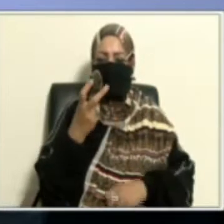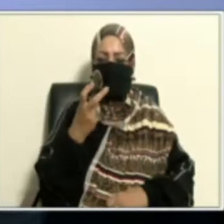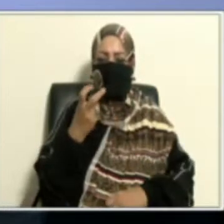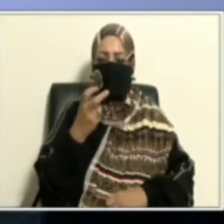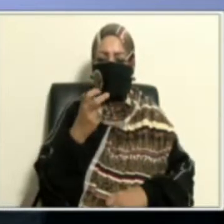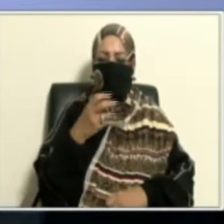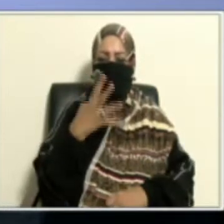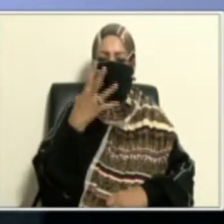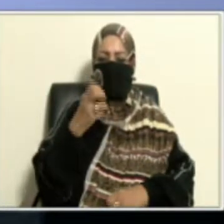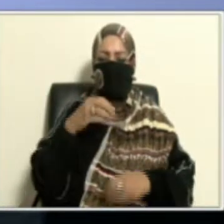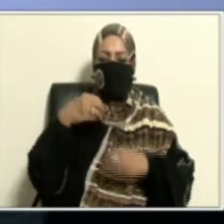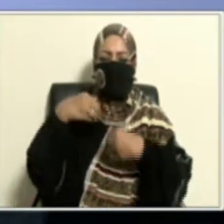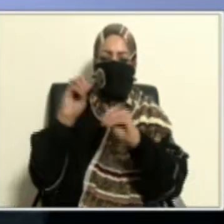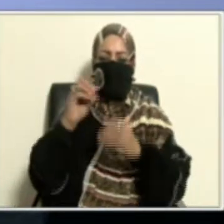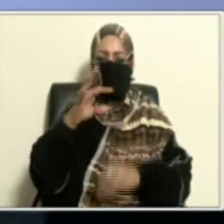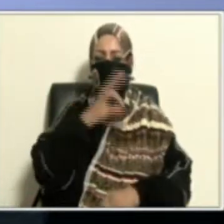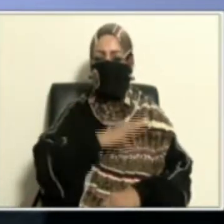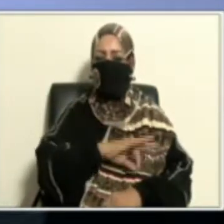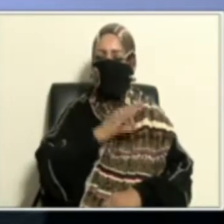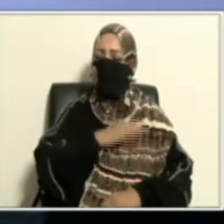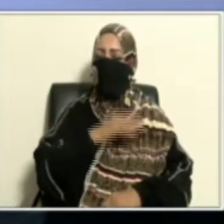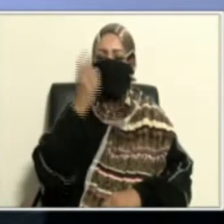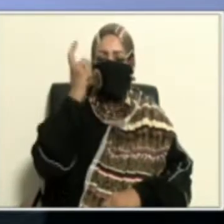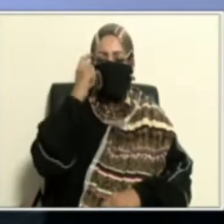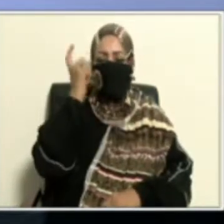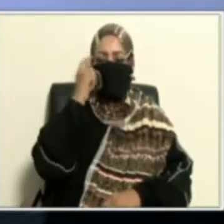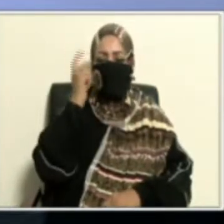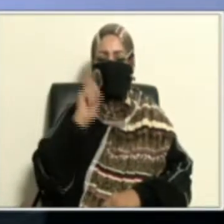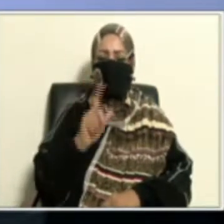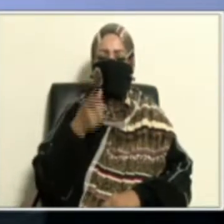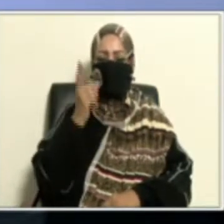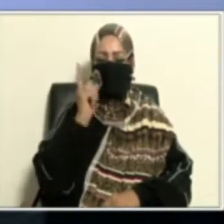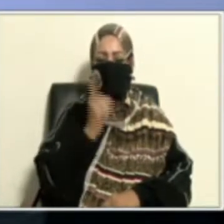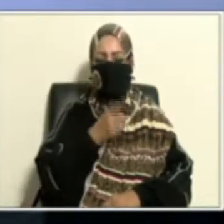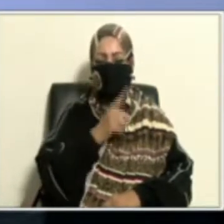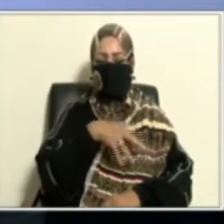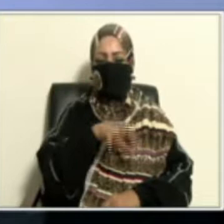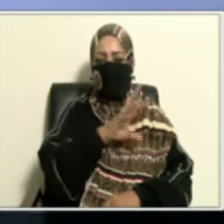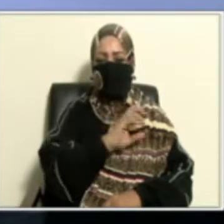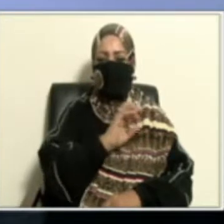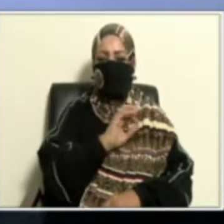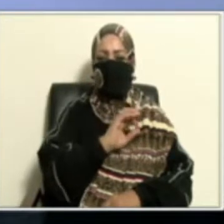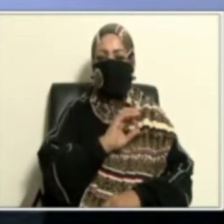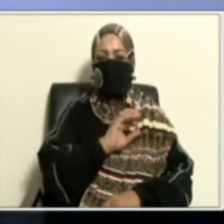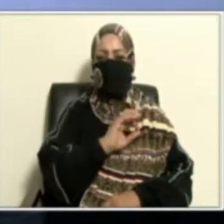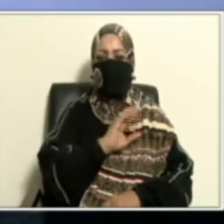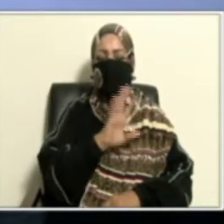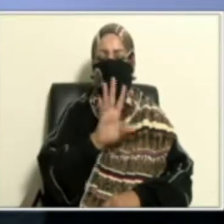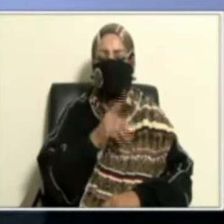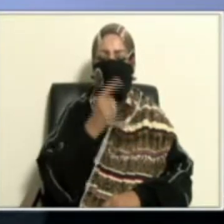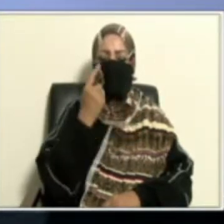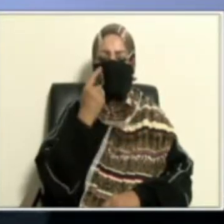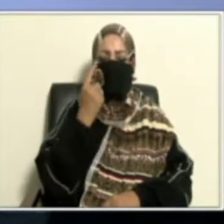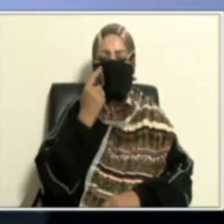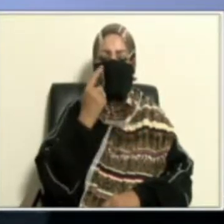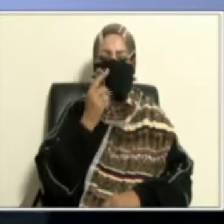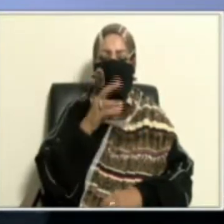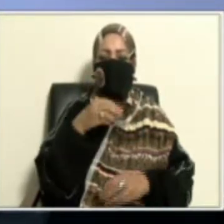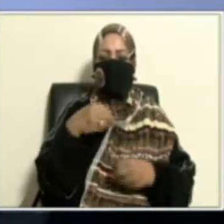يعني المشتري ما ضربتهاش على يديه. شريه هو عارف القيمه يبقى خلاص هذا يجوز.